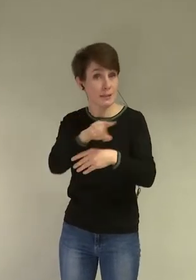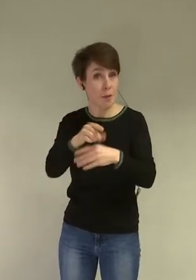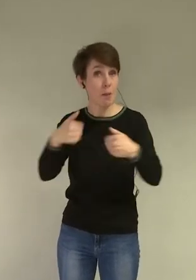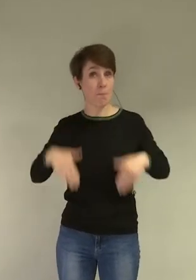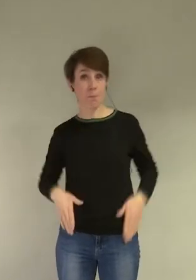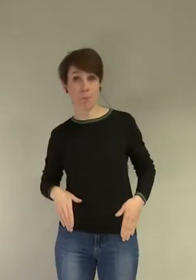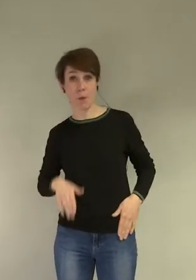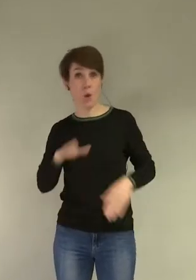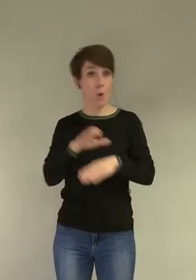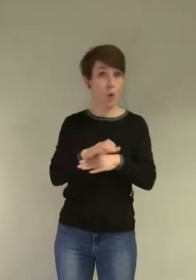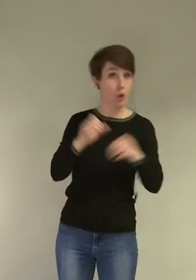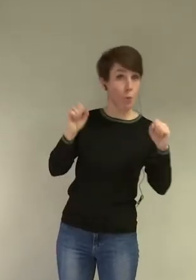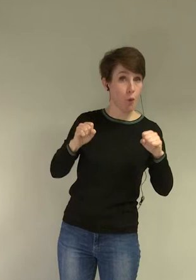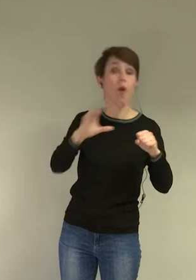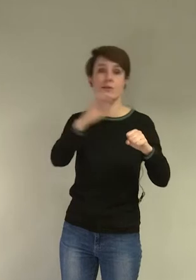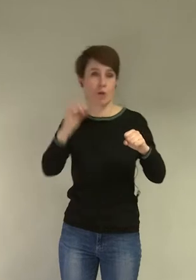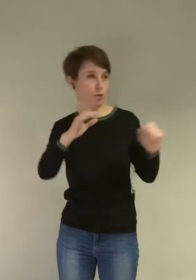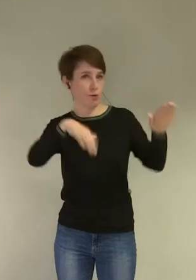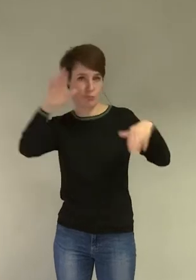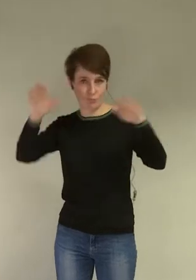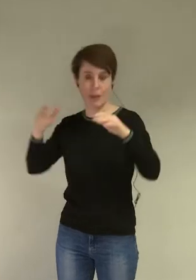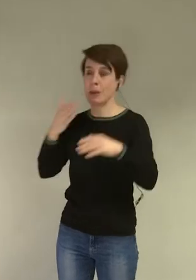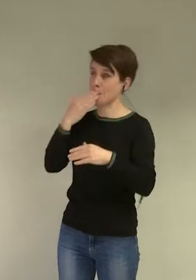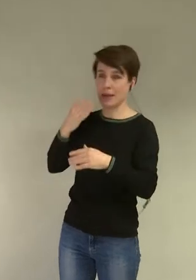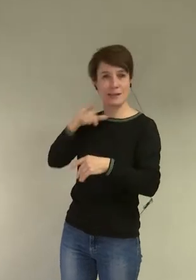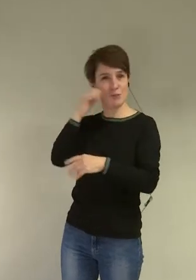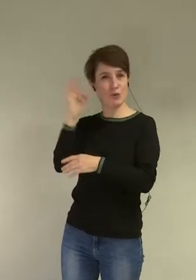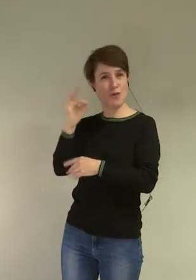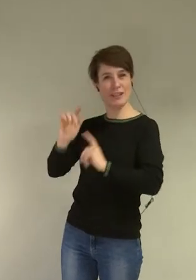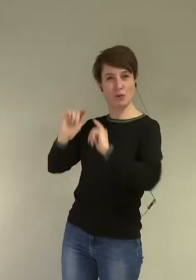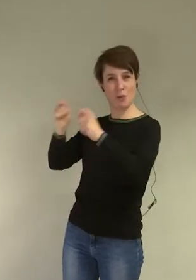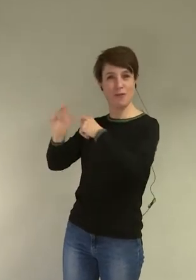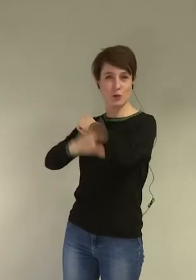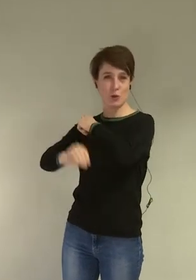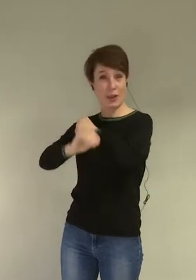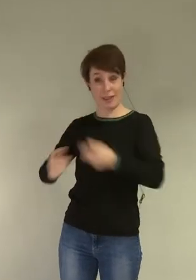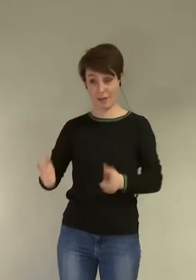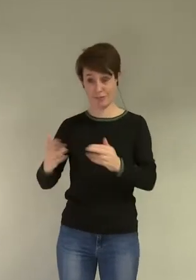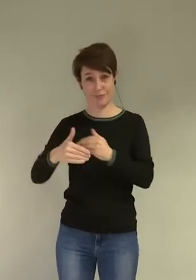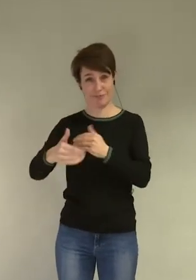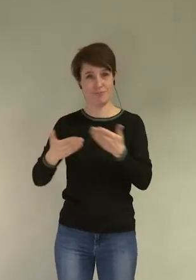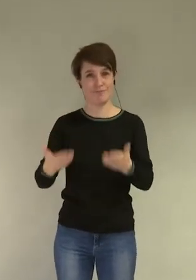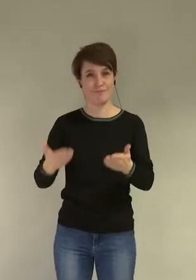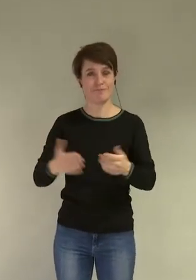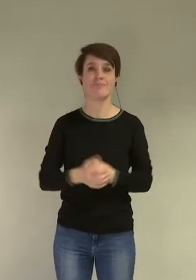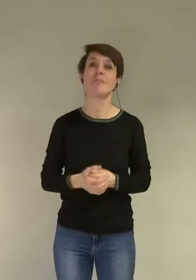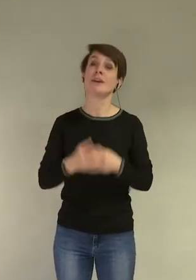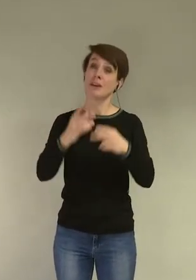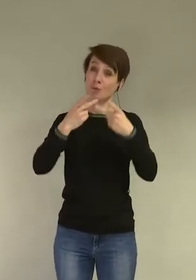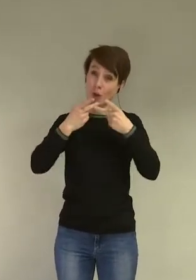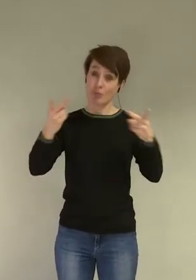pour unanimité donc merci monsieur fristot d'être notre secrétaire de séance et je déclare le procès